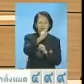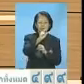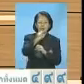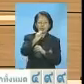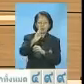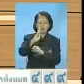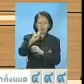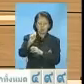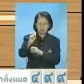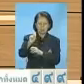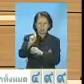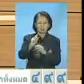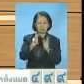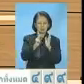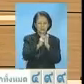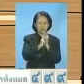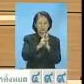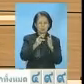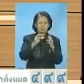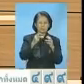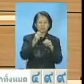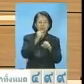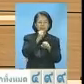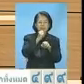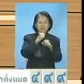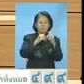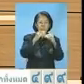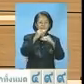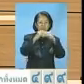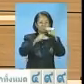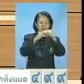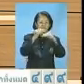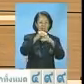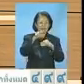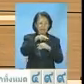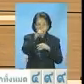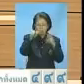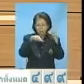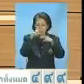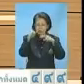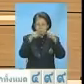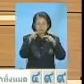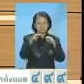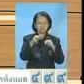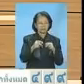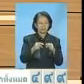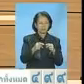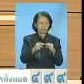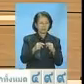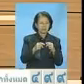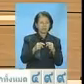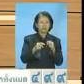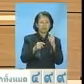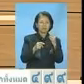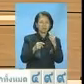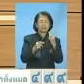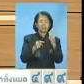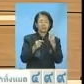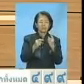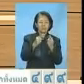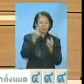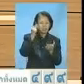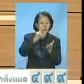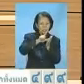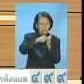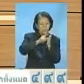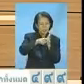ายฉบับนี้คือการสร้างการปกครองรูปแบบใหม่ใน3ประเด็นต่อไปนี้ท่านฟังให้ดีนะฮะอันที่1เลขาสปต.เ